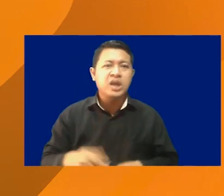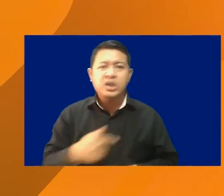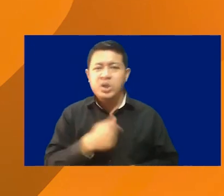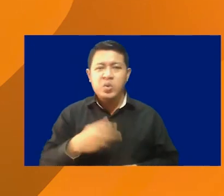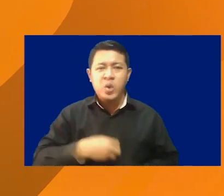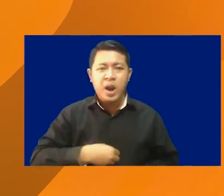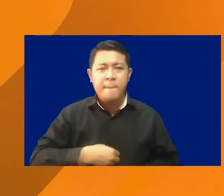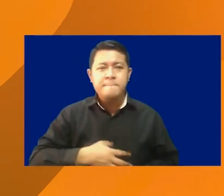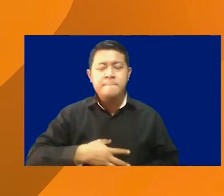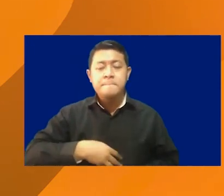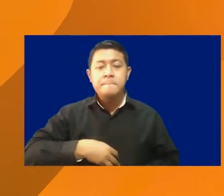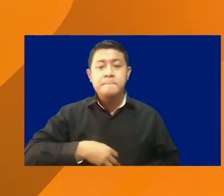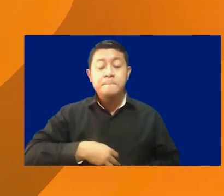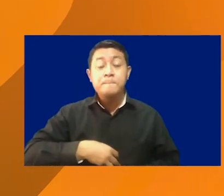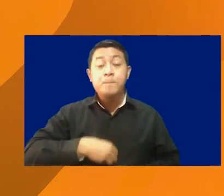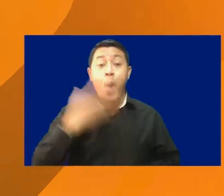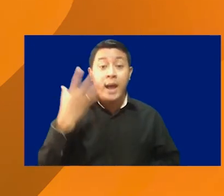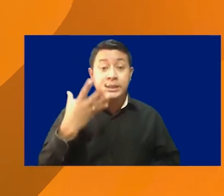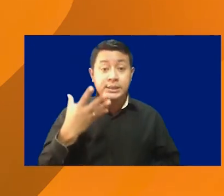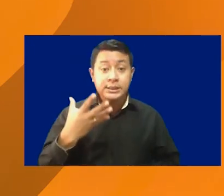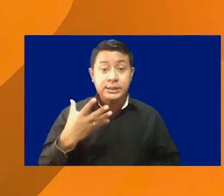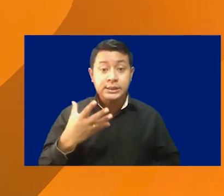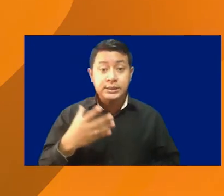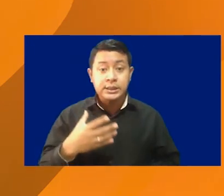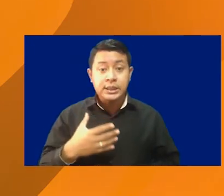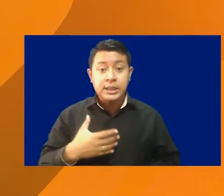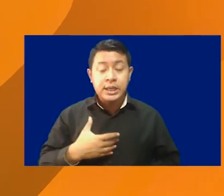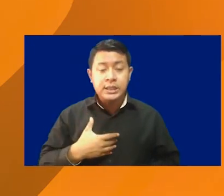dan gak puas dengan diri saya sendiri.